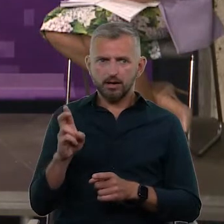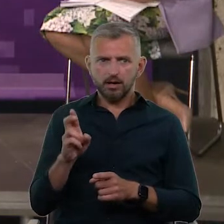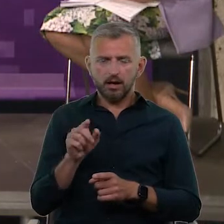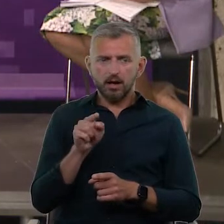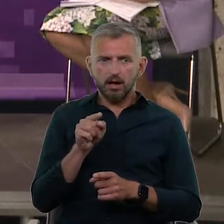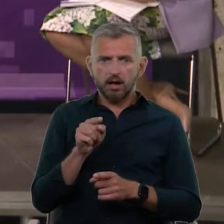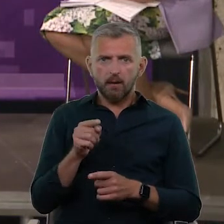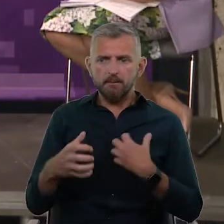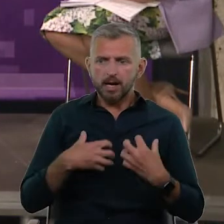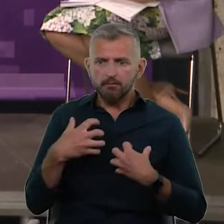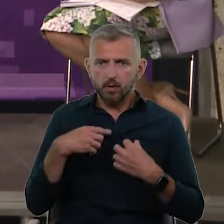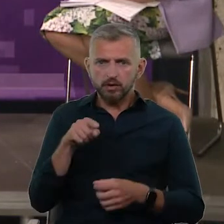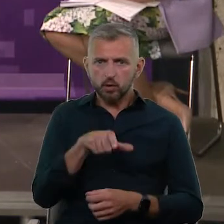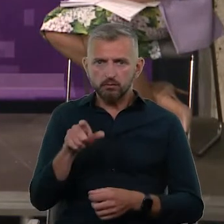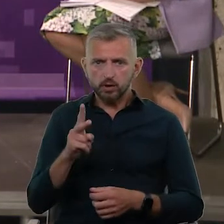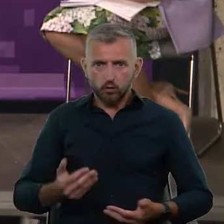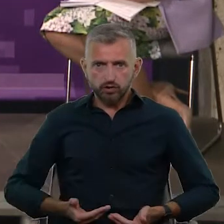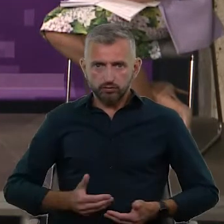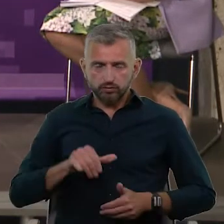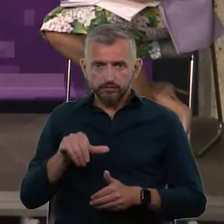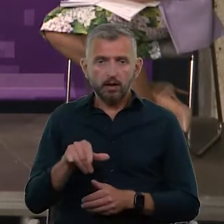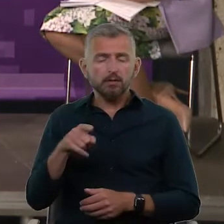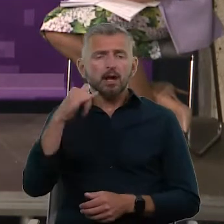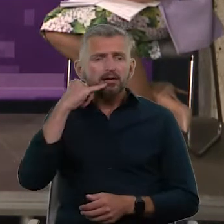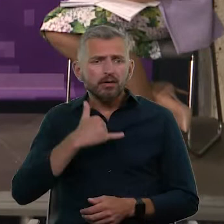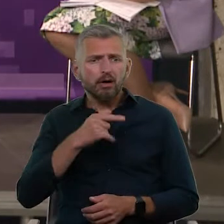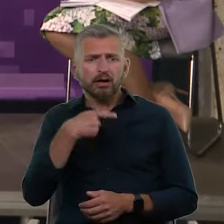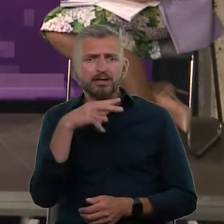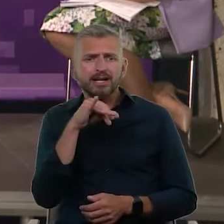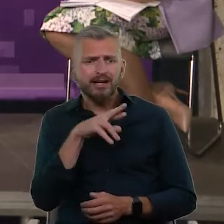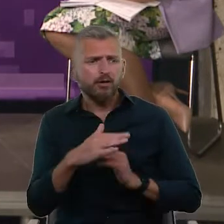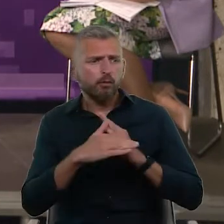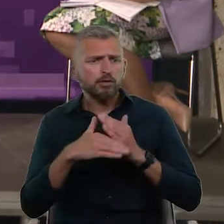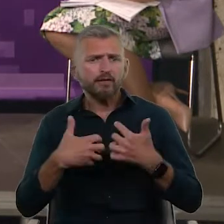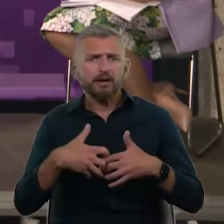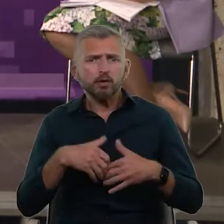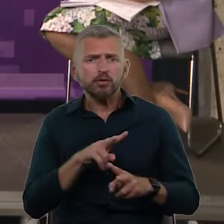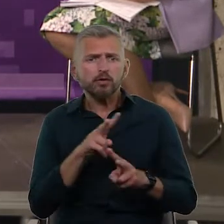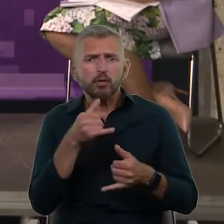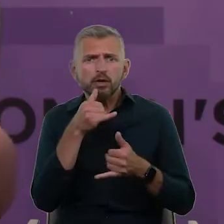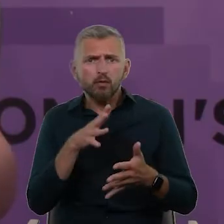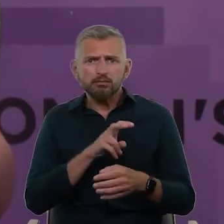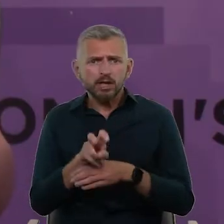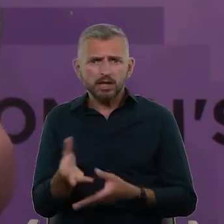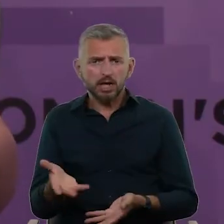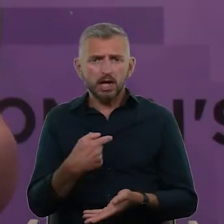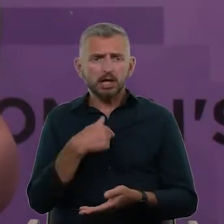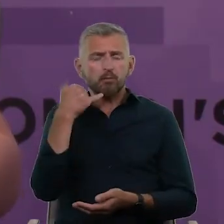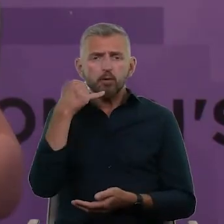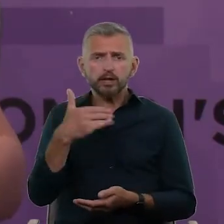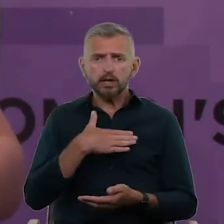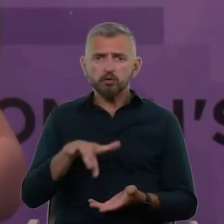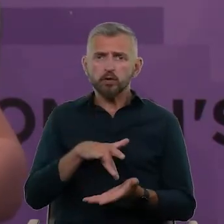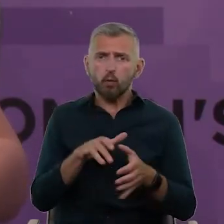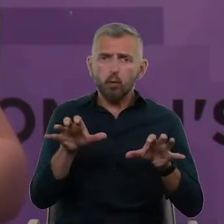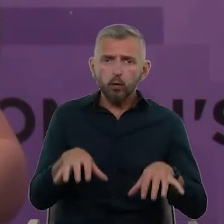людьми, які живуть. І вона дзвонить і каже: Ліля, допоможи, тому що в Краматорську вже ніхто не може прийти. Я подзвонила нашому